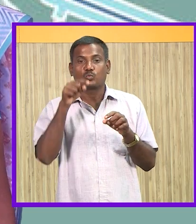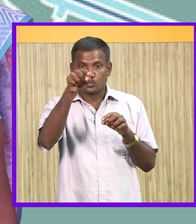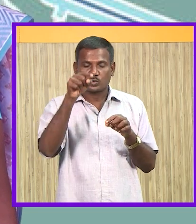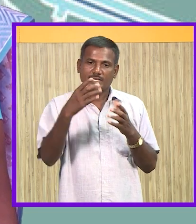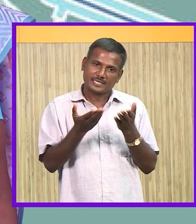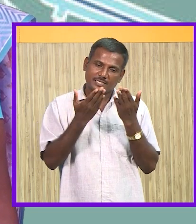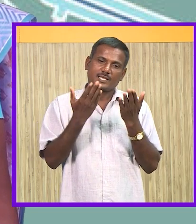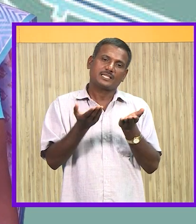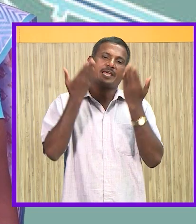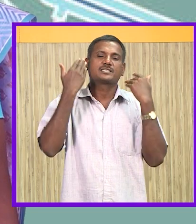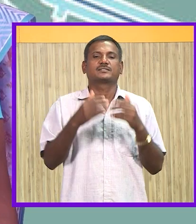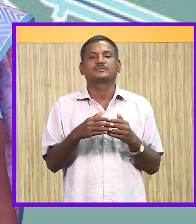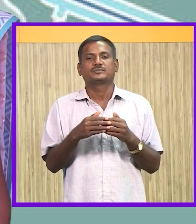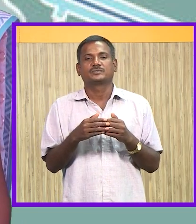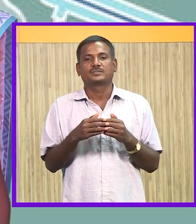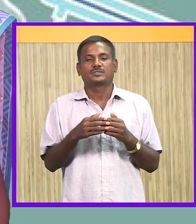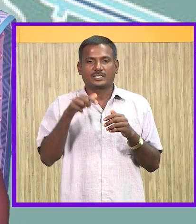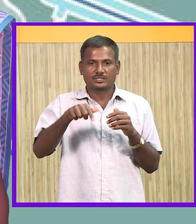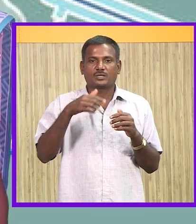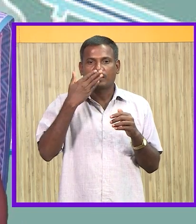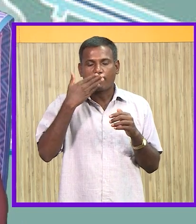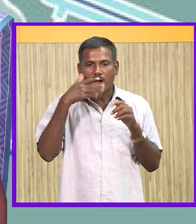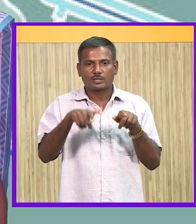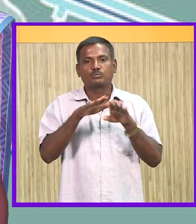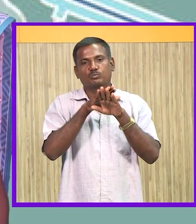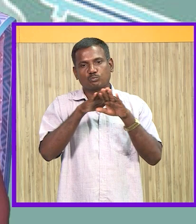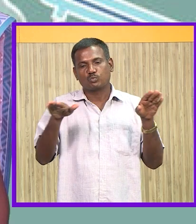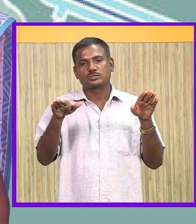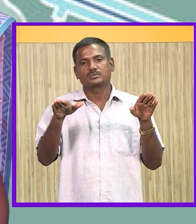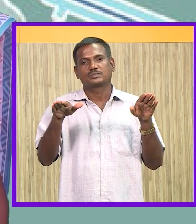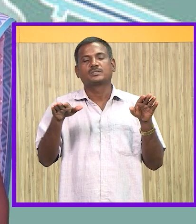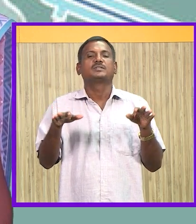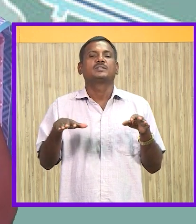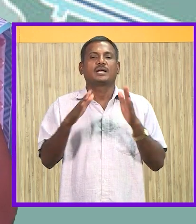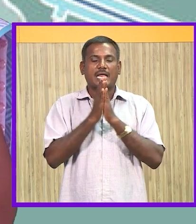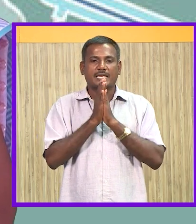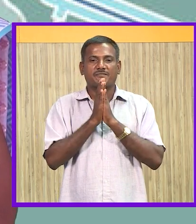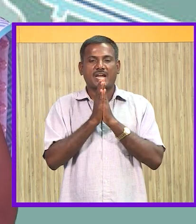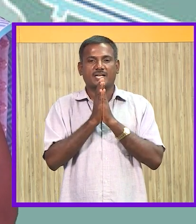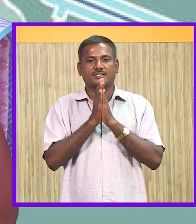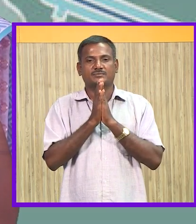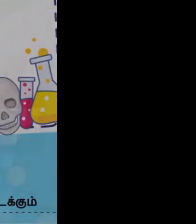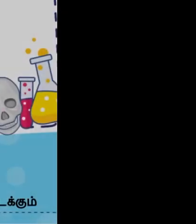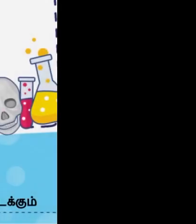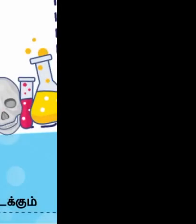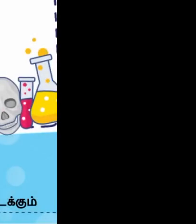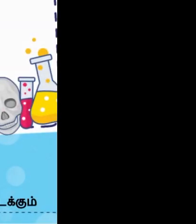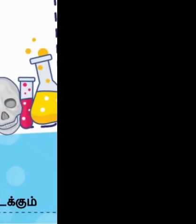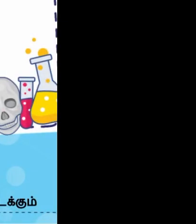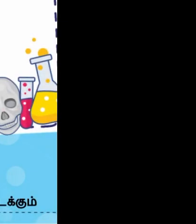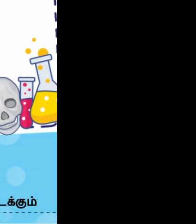உங்களை நீங்களே தயார் செய்து கொள்ளுங்கள். இத்துடன் இந்த பாடப்பகுதியை நிறைவு செய்கின்றேன். நன்றி, வணக்கம்.